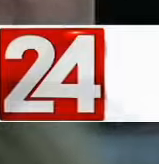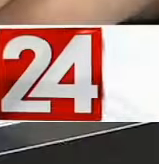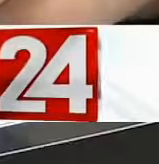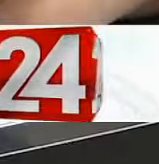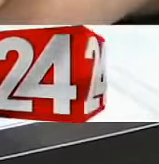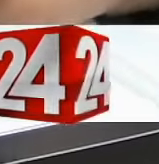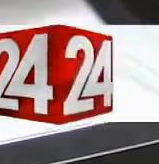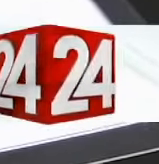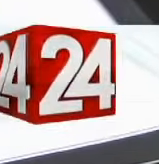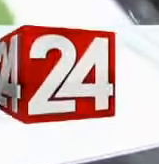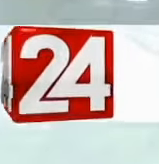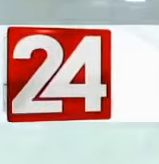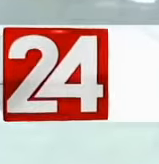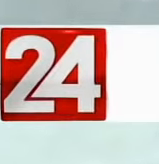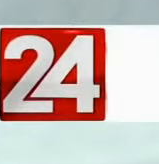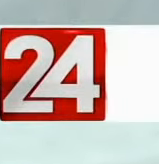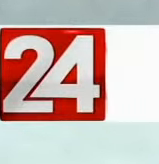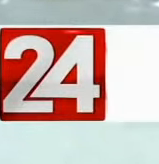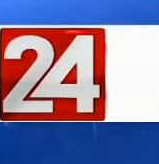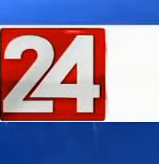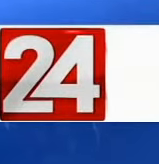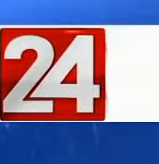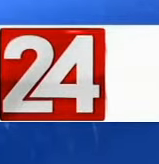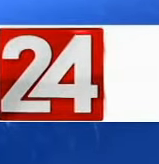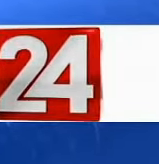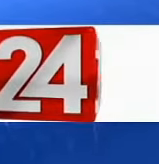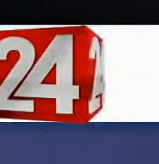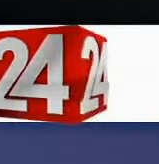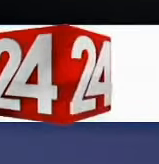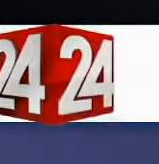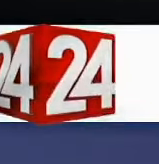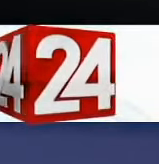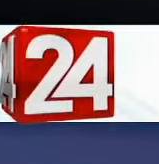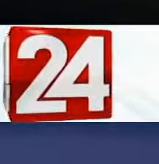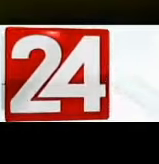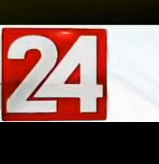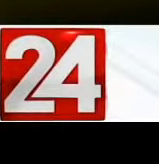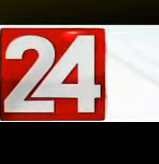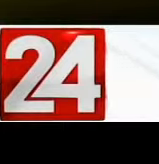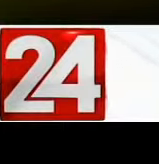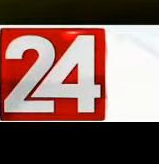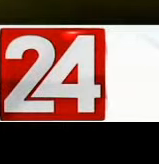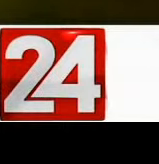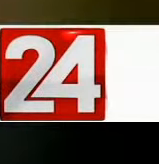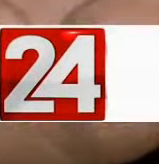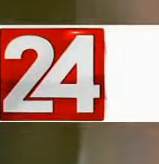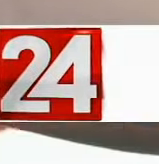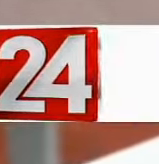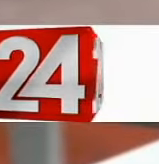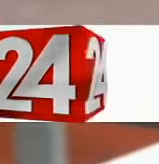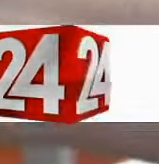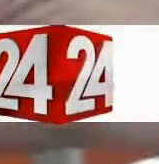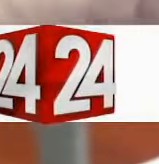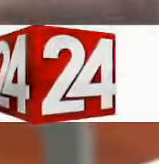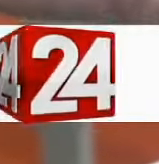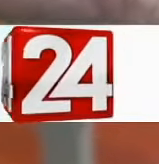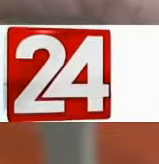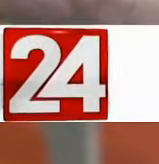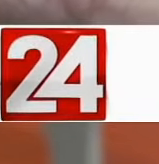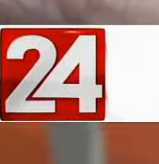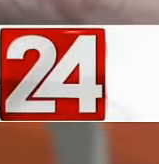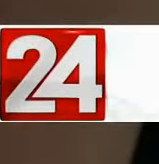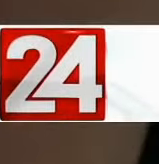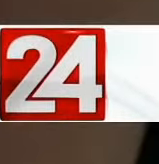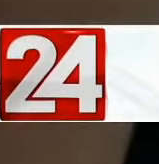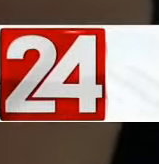Bakuna kontra COVID ng Moderna pwede na rin sa mga edad 12 hanggang 17 ayon sa FDA. Mga booster shot